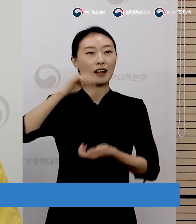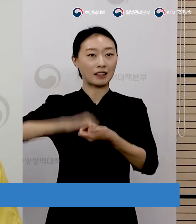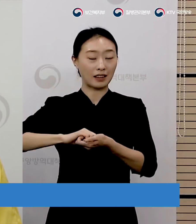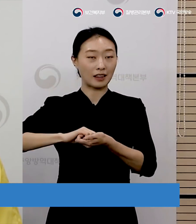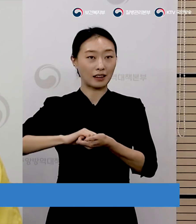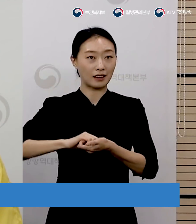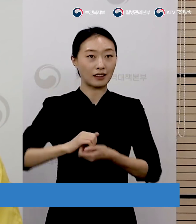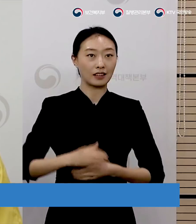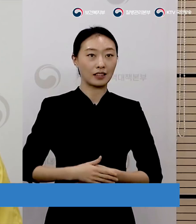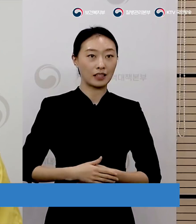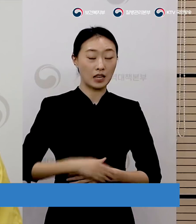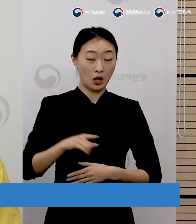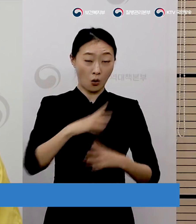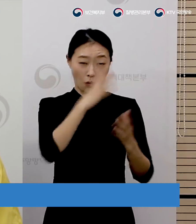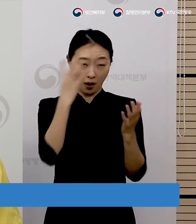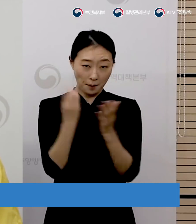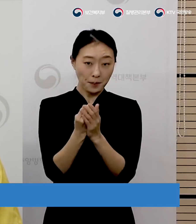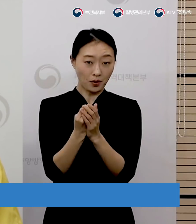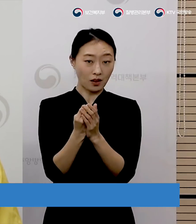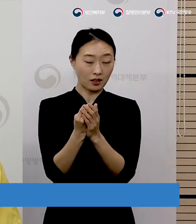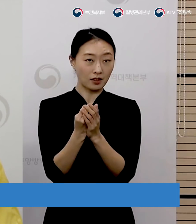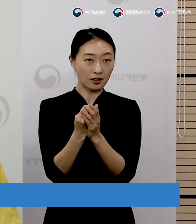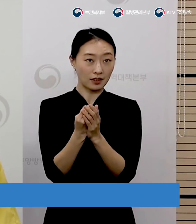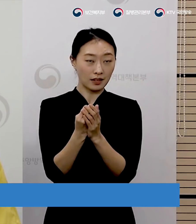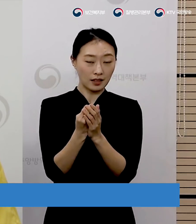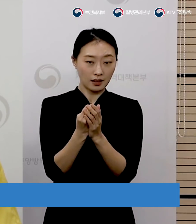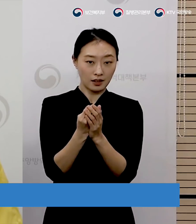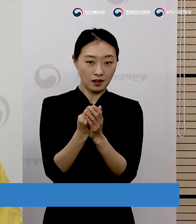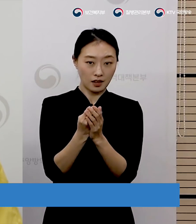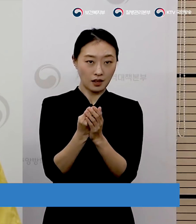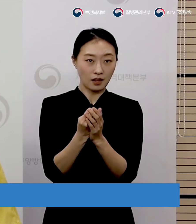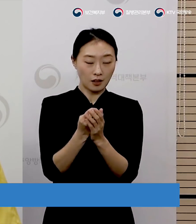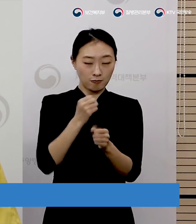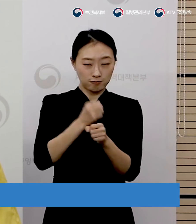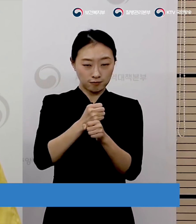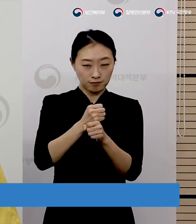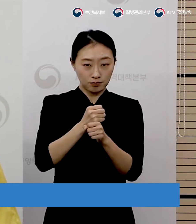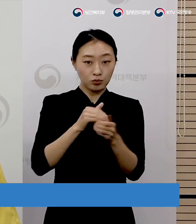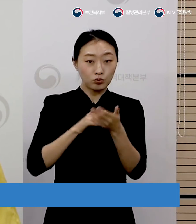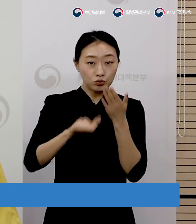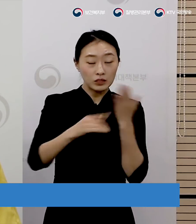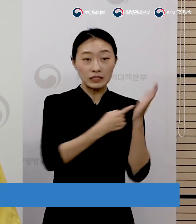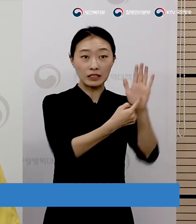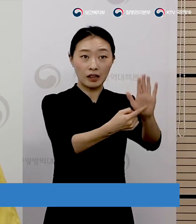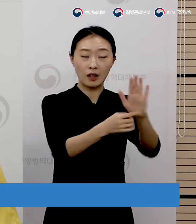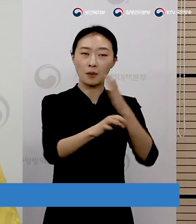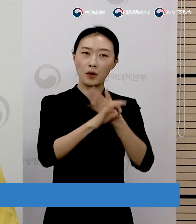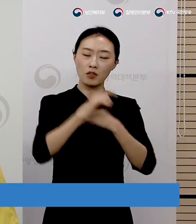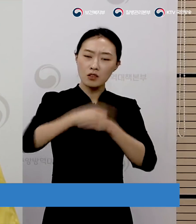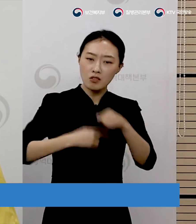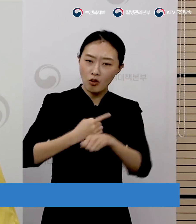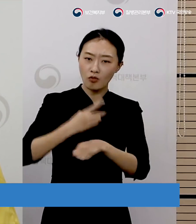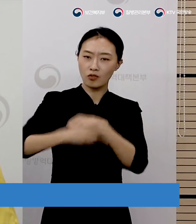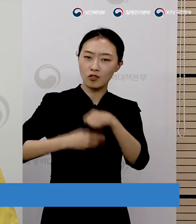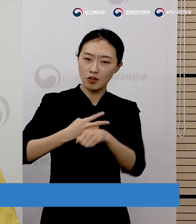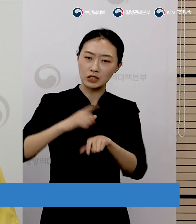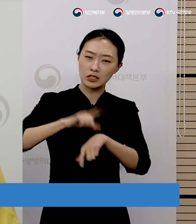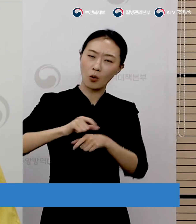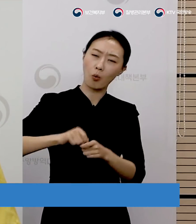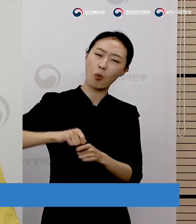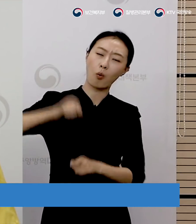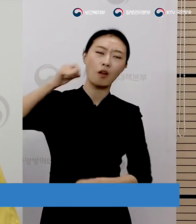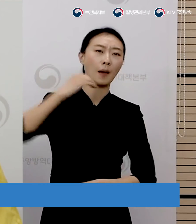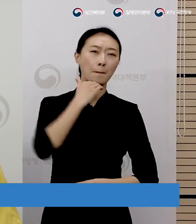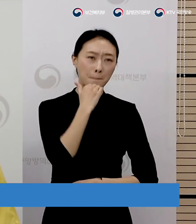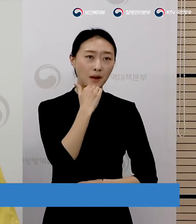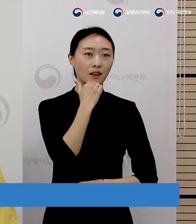기술적인 한계를 완벽하게 극복한 후에 앱을 이제 론칭을 하려고 하면 이게 1년이 걸릴지 2년이 걸릴지